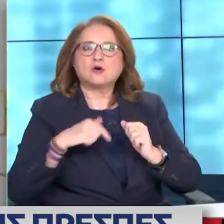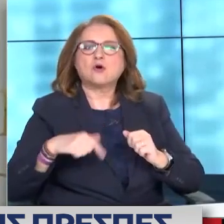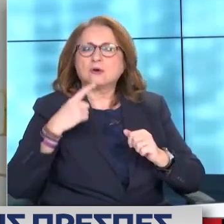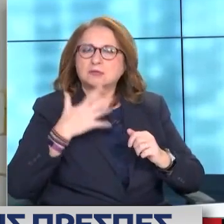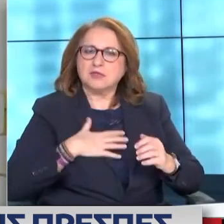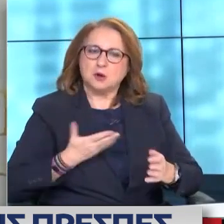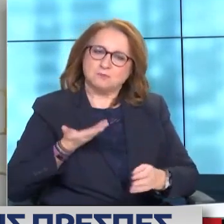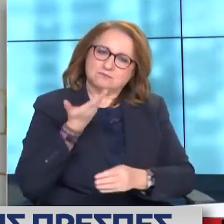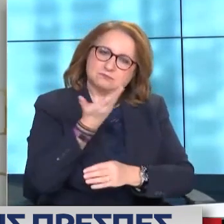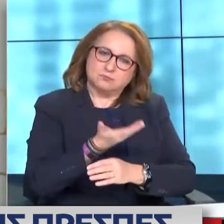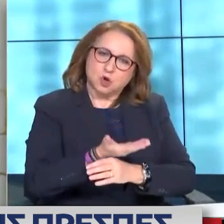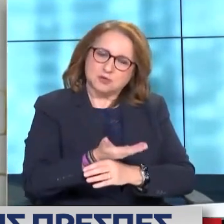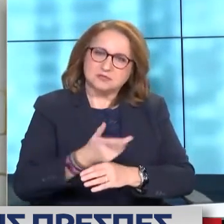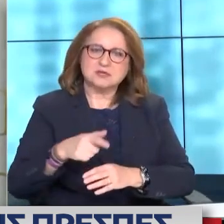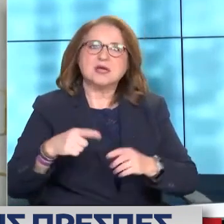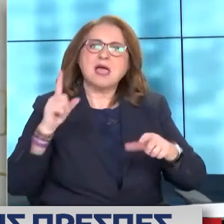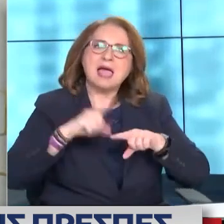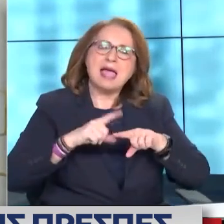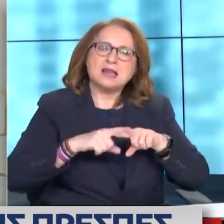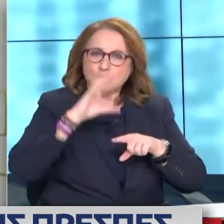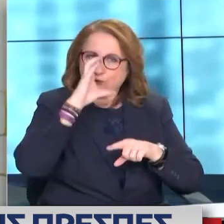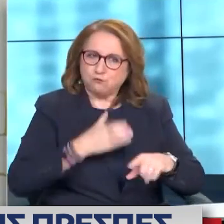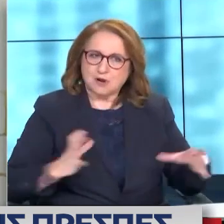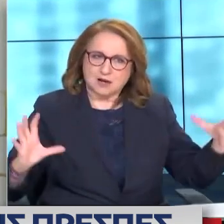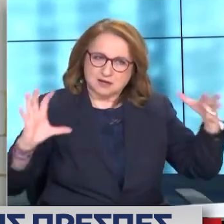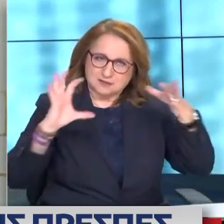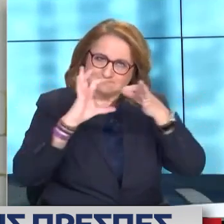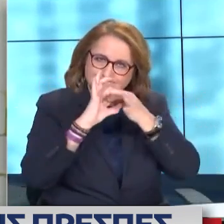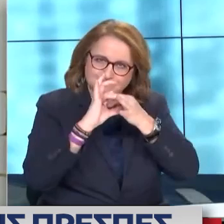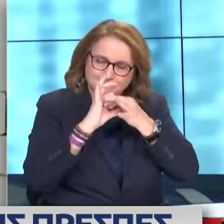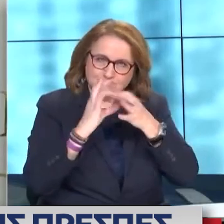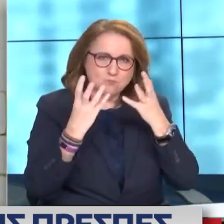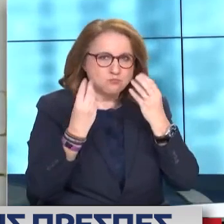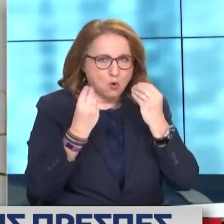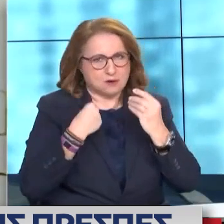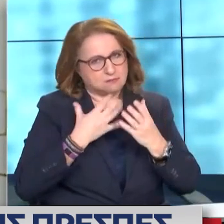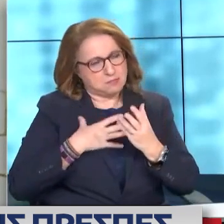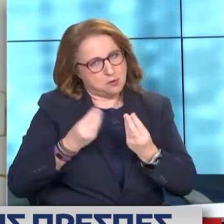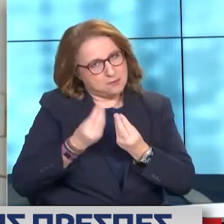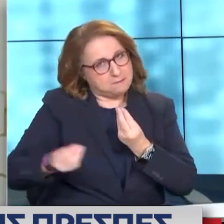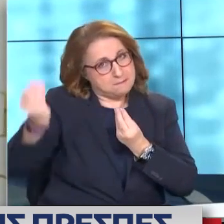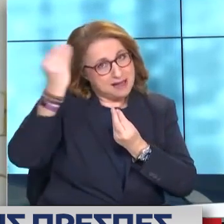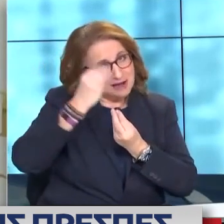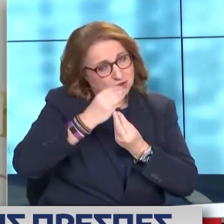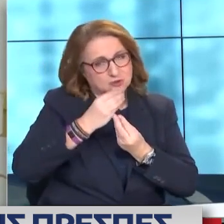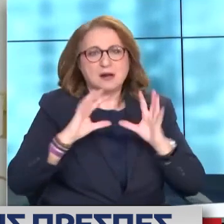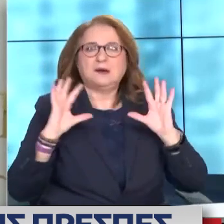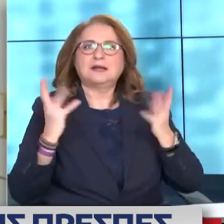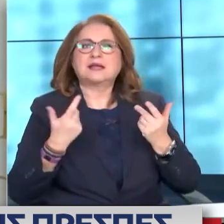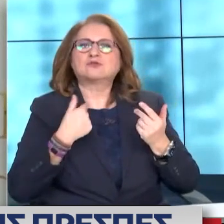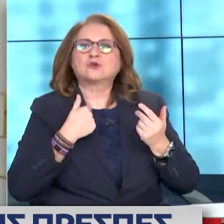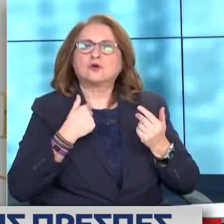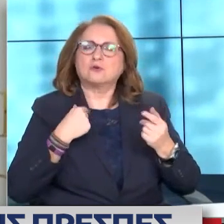τις προεκλογικές αποτιμήσεις της Συμφωνίας των Πρεσπών, σίγουρα δεν προκύπτει ως κάποιου είδους υποχρέωση που πηγάζει από αυτήν